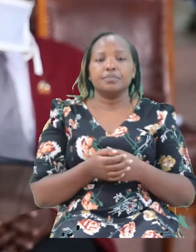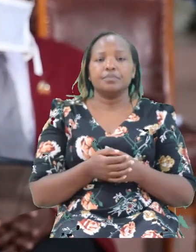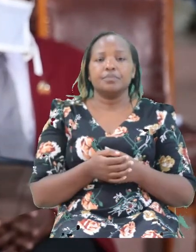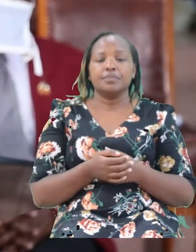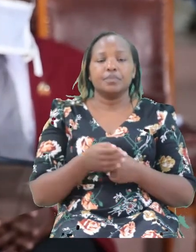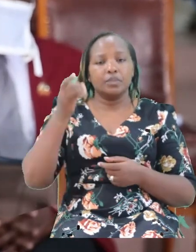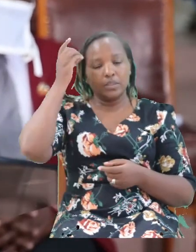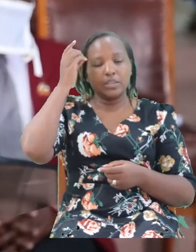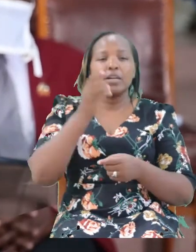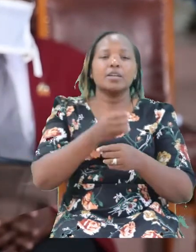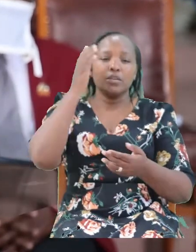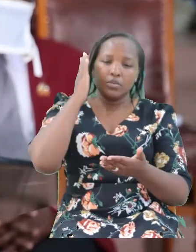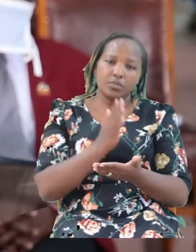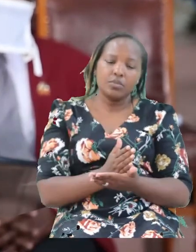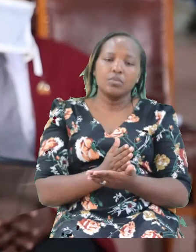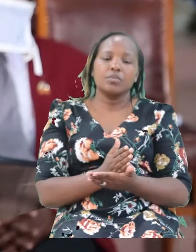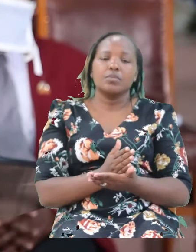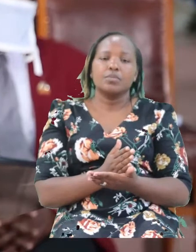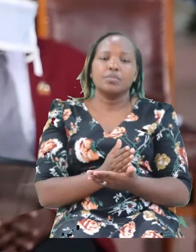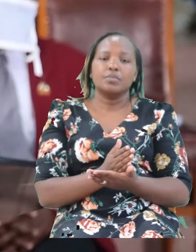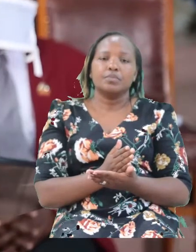Na aliamua kabisa vile vile.